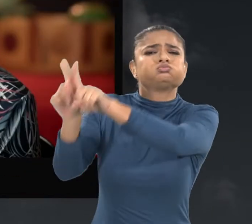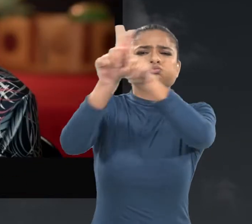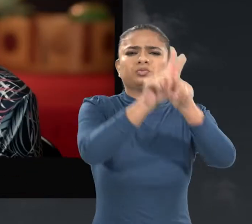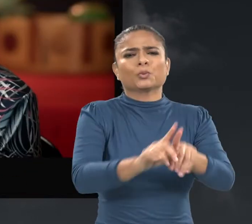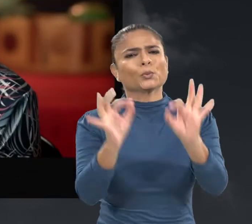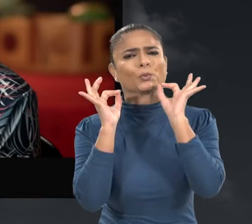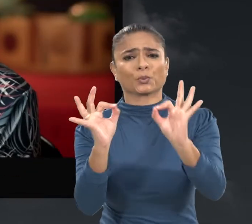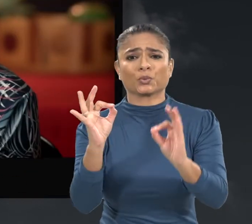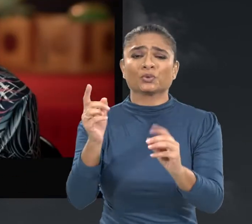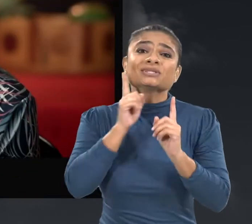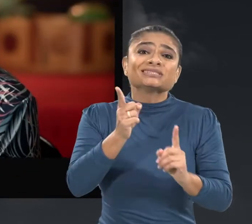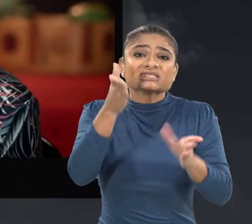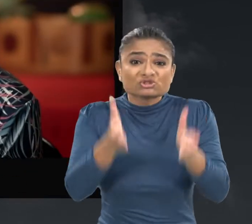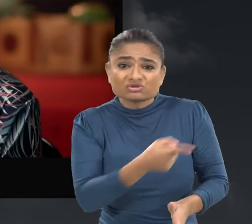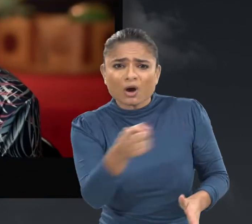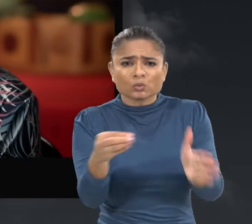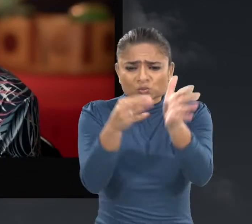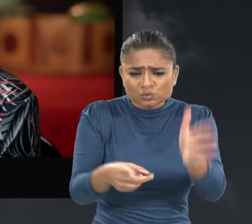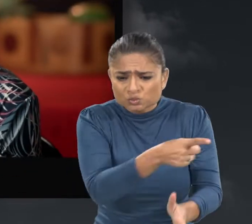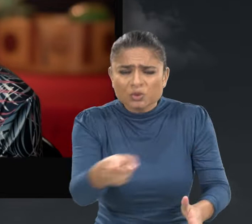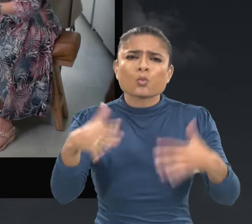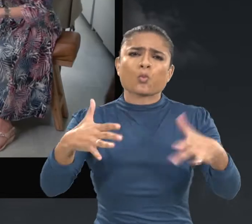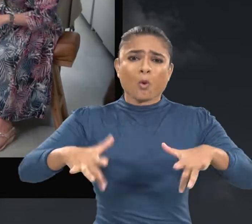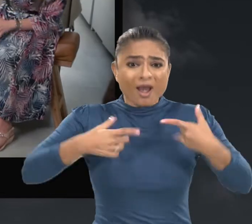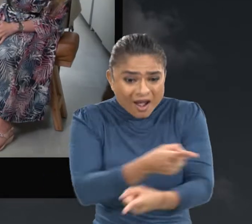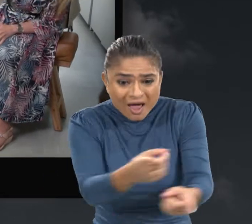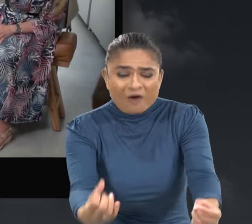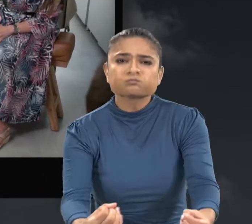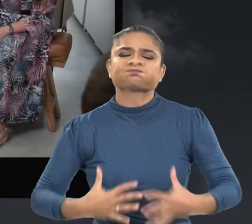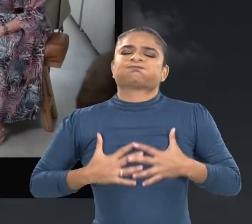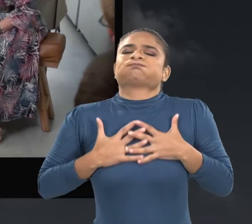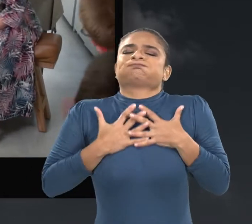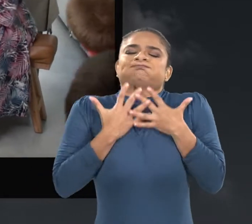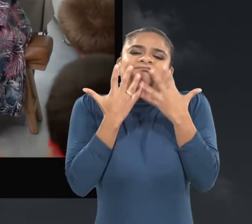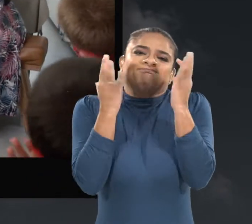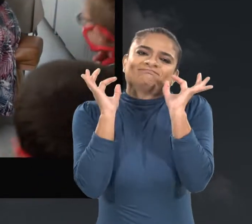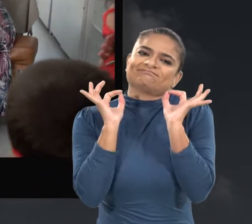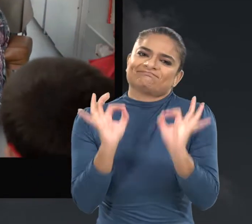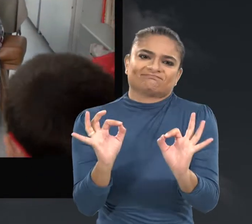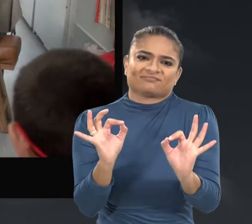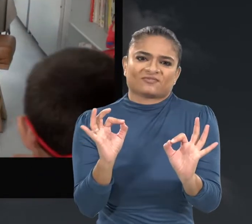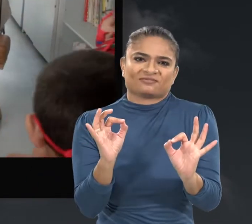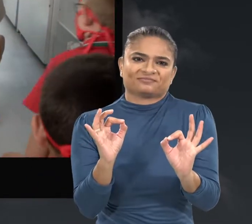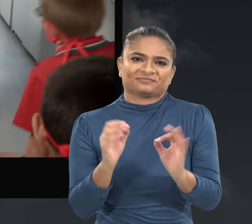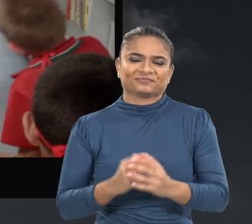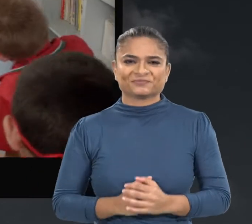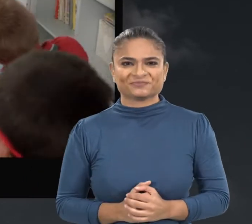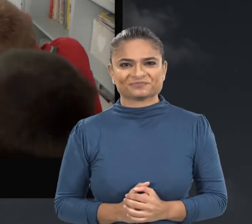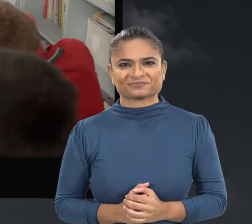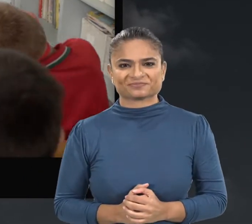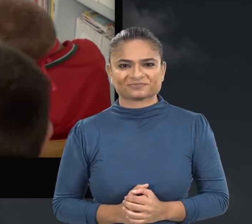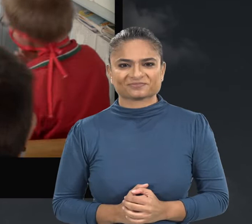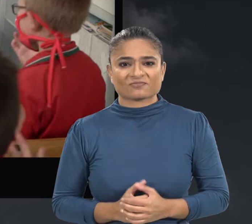As onderwyseres is die hoogtepunt my kindertjies. Ja, hulle is my hoogtepunt in my